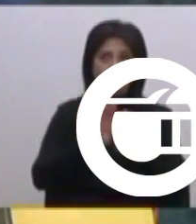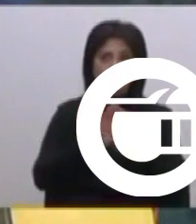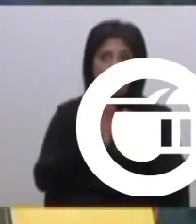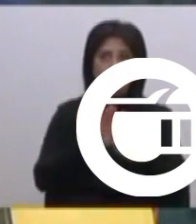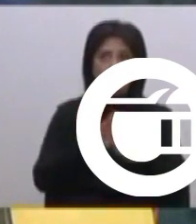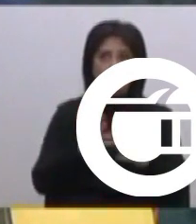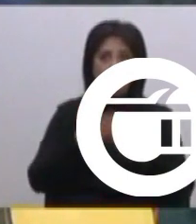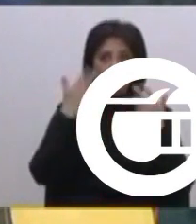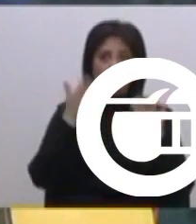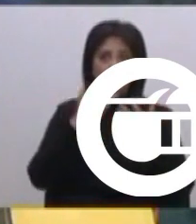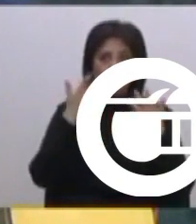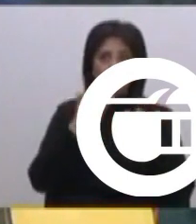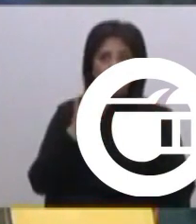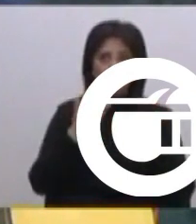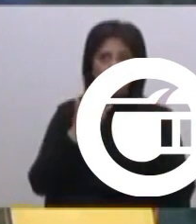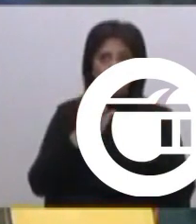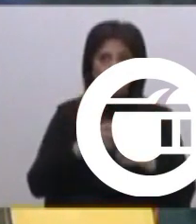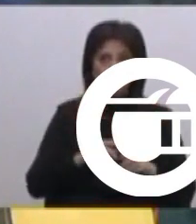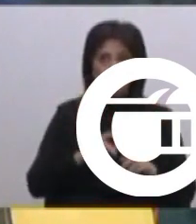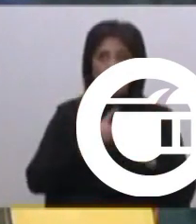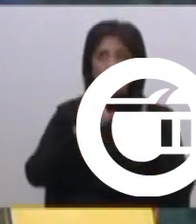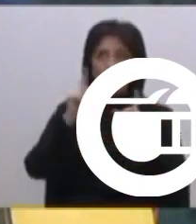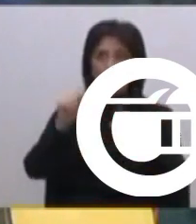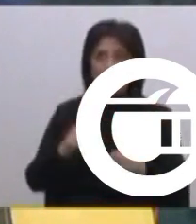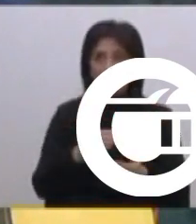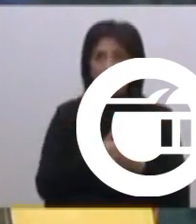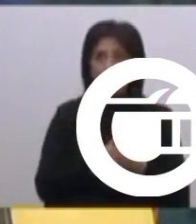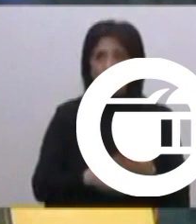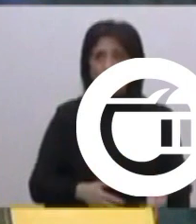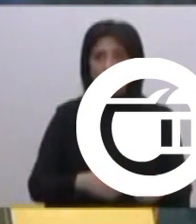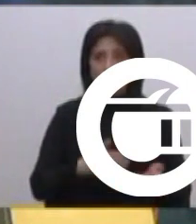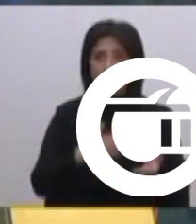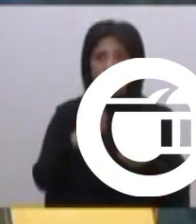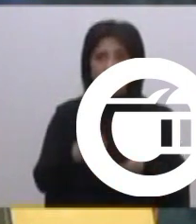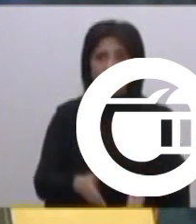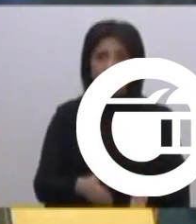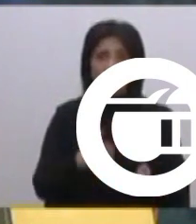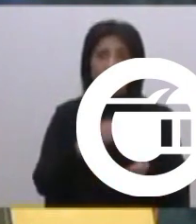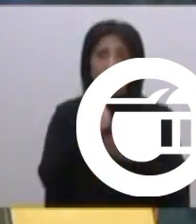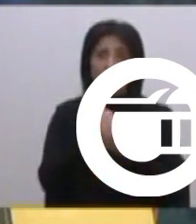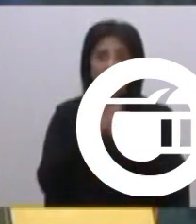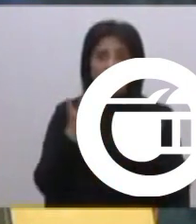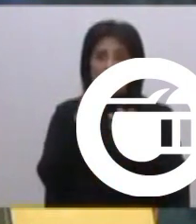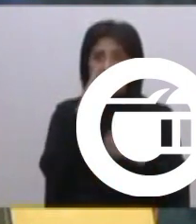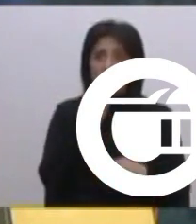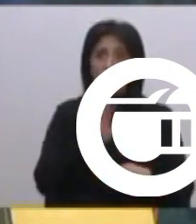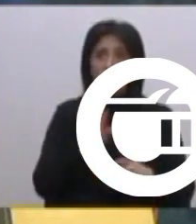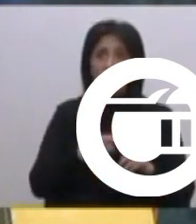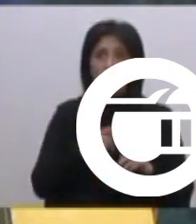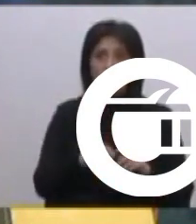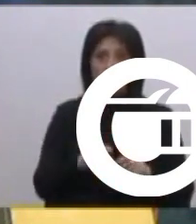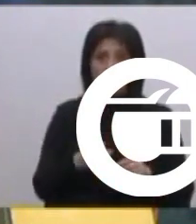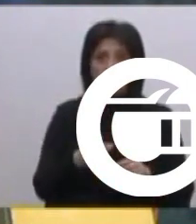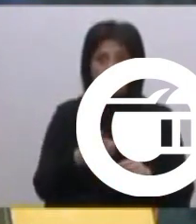შედარებით ასე ვთქვათ, იოლად გადიან ევროპის ქვეყნებში, რაც მანამდე ხელმის სასტომი არ იყო. ვიზა ლიბერალიზაციის მიუხედავად ჩვენ